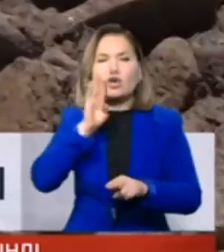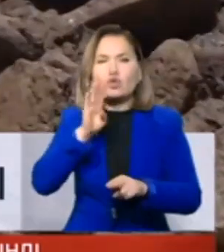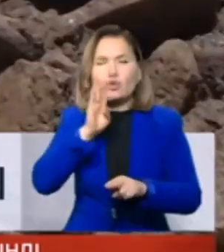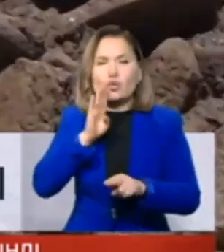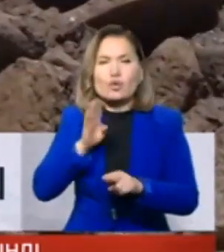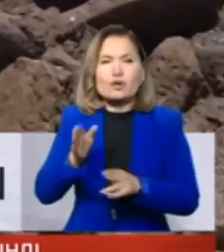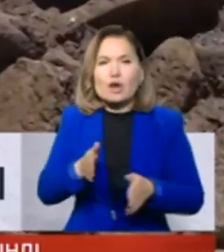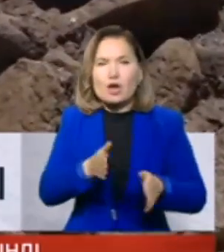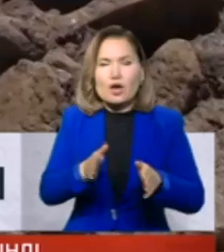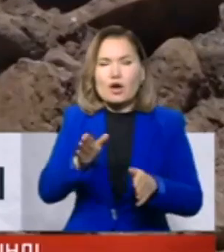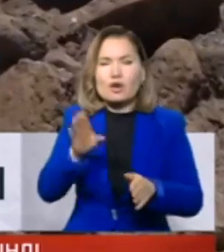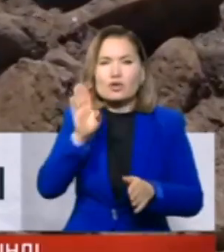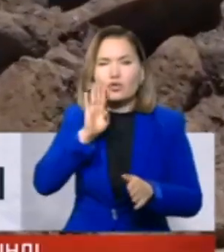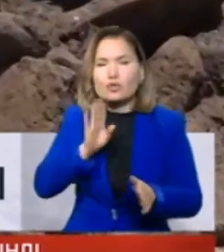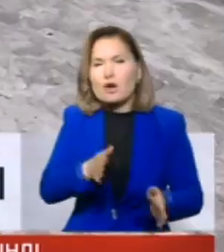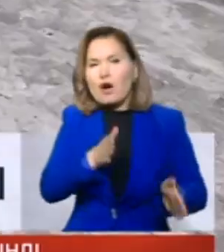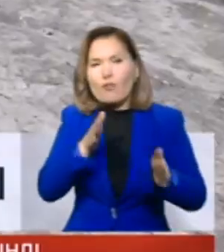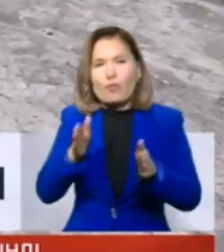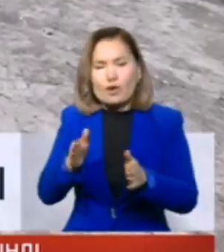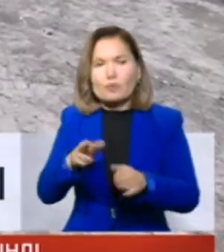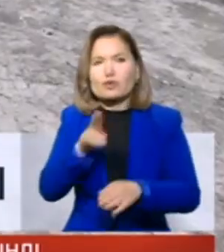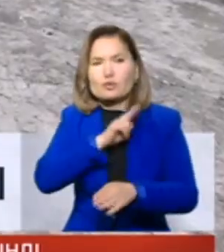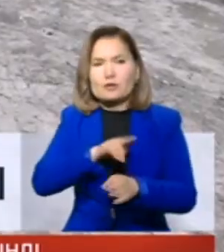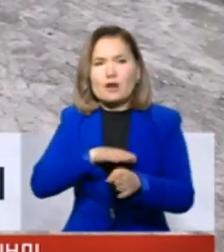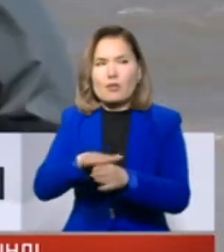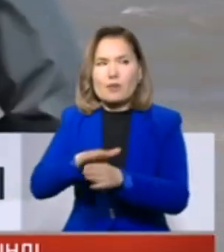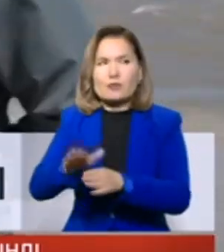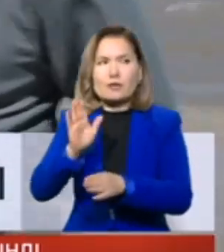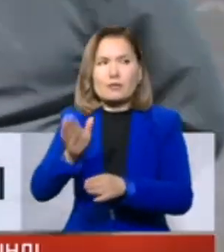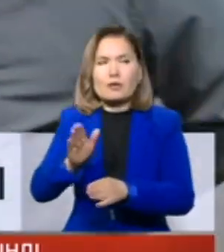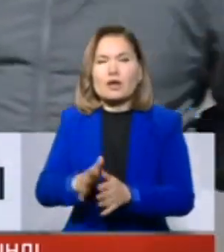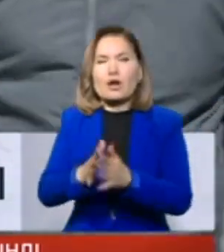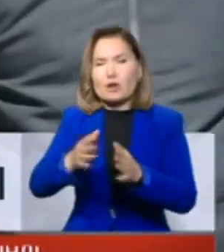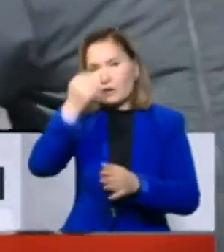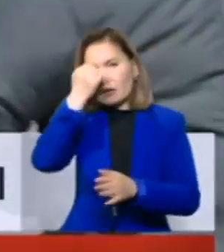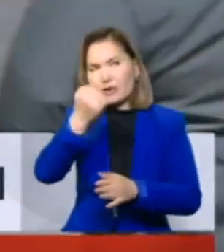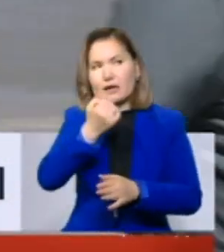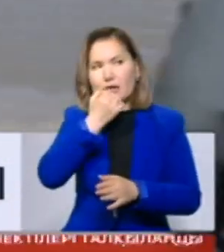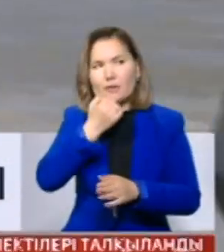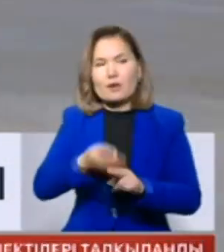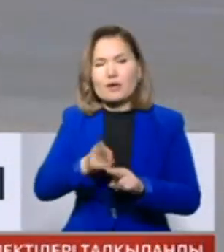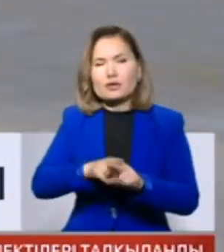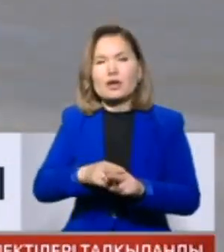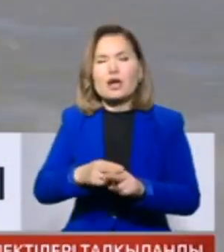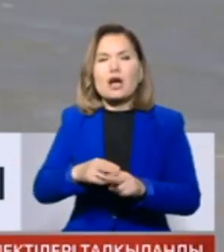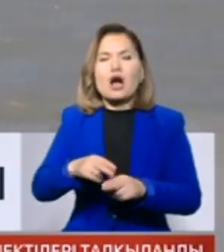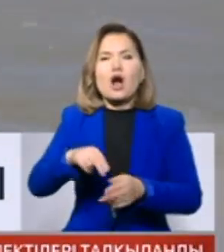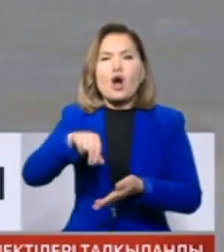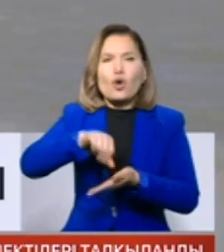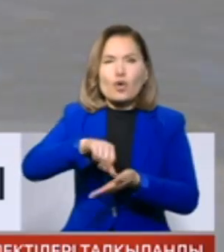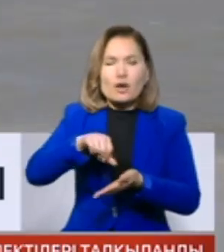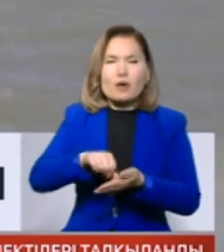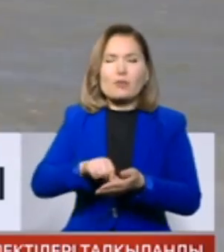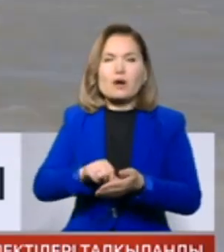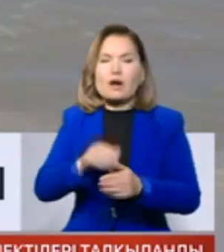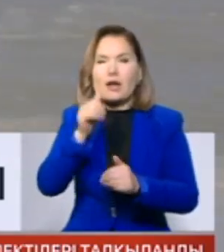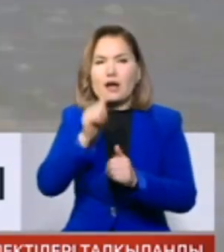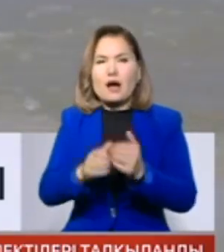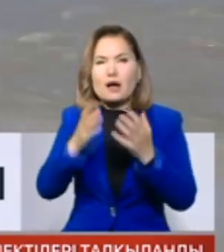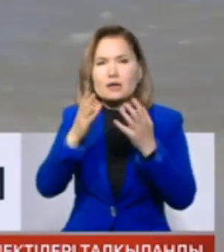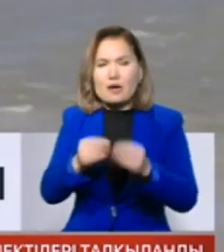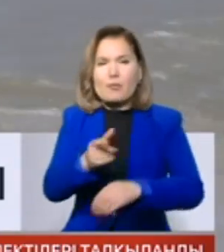арналарға бұру жұмыстар жүргізіліп жатыр қазіргі таңда. Жақсы, сұхбатыңызға рахмет. Енді бұл жерде учаскелерде тәулік бойы